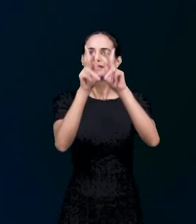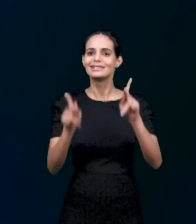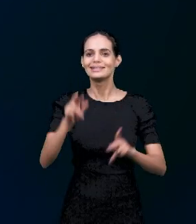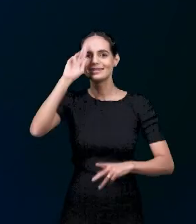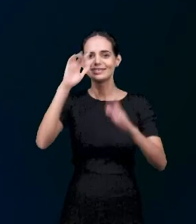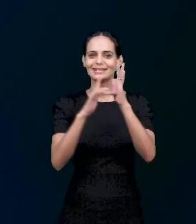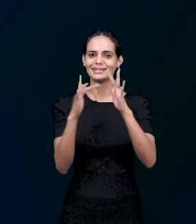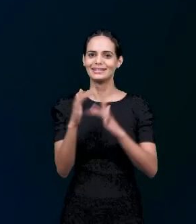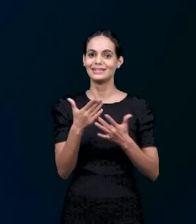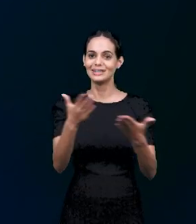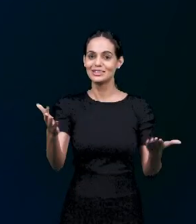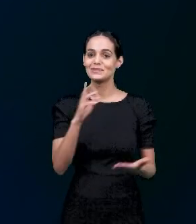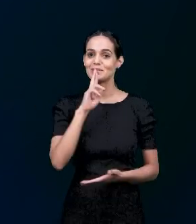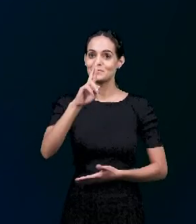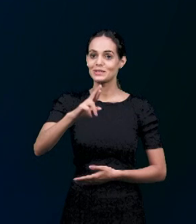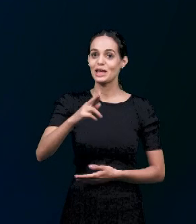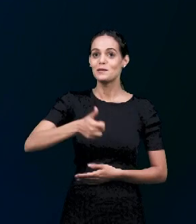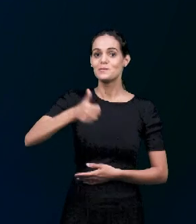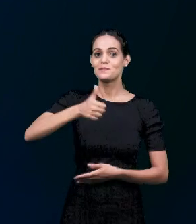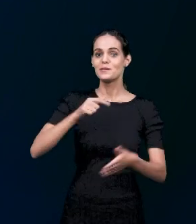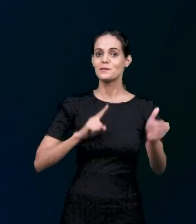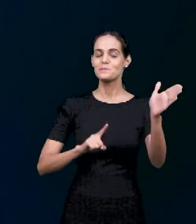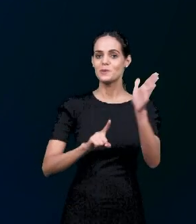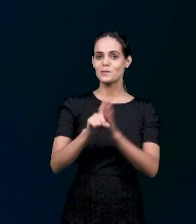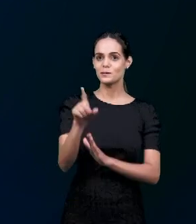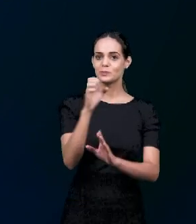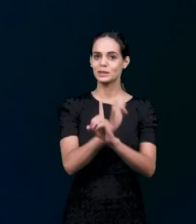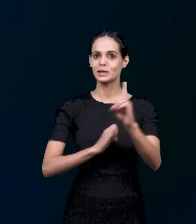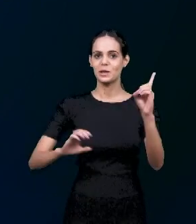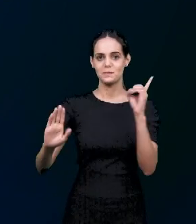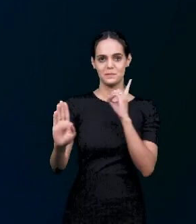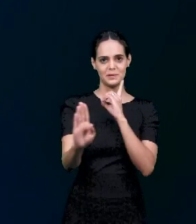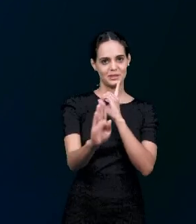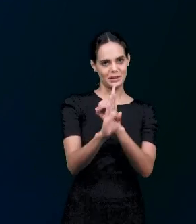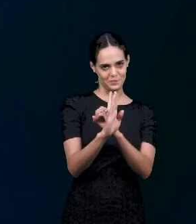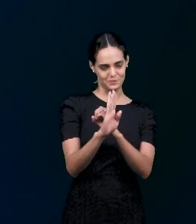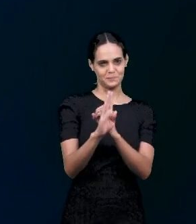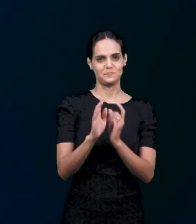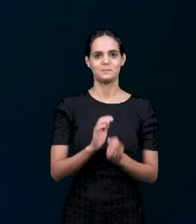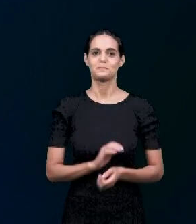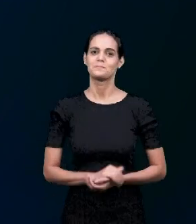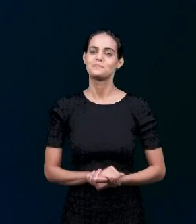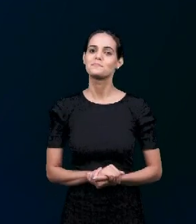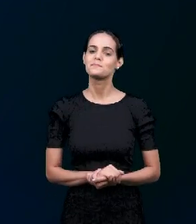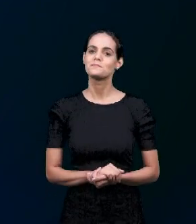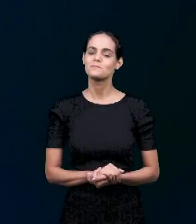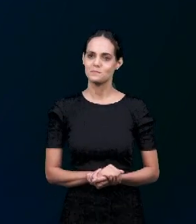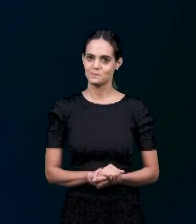avec la paix du Seigneur Jésus. Je vais répondre à la première question de l'école biblique dominicale.